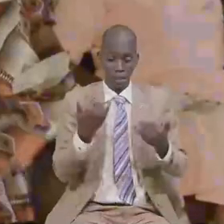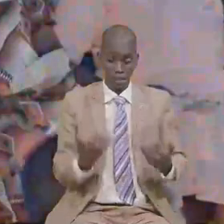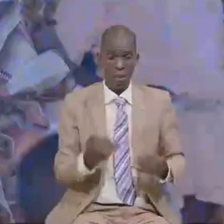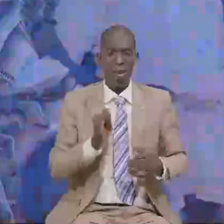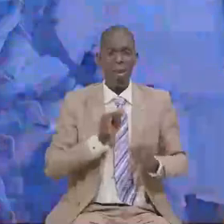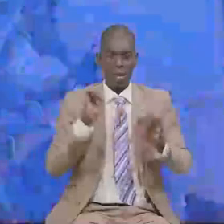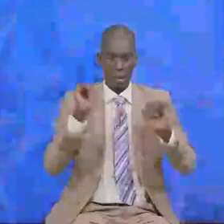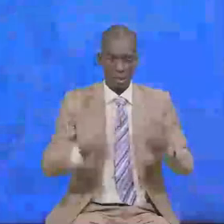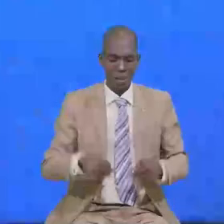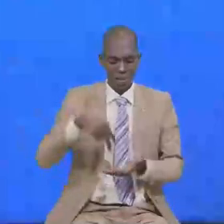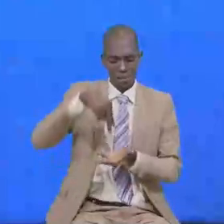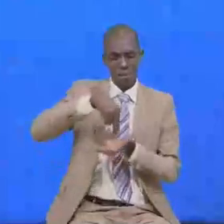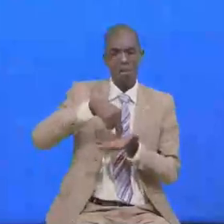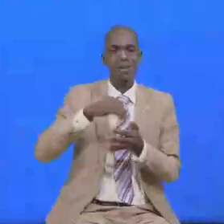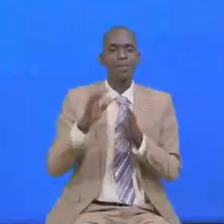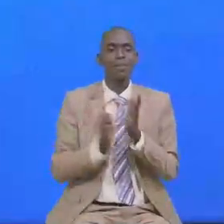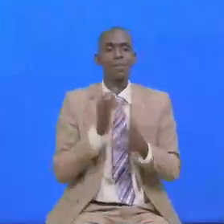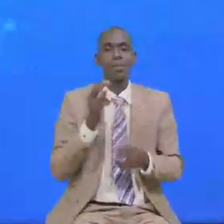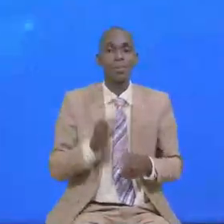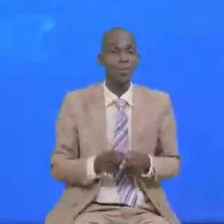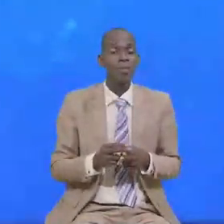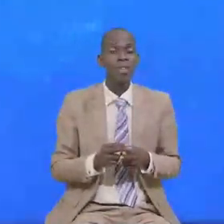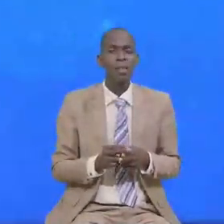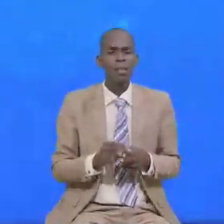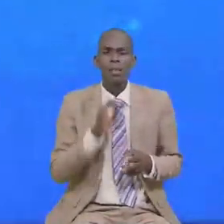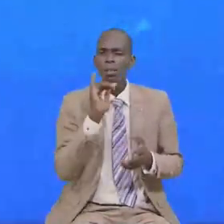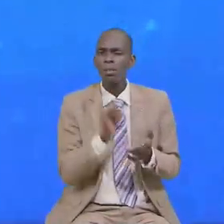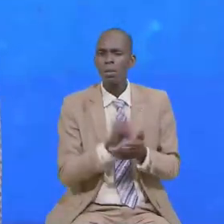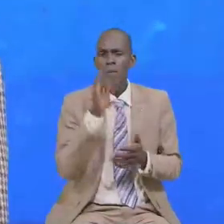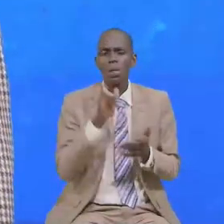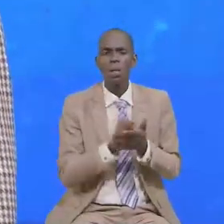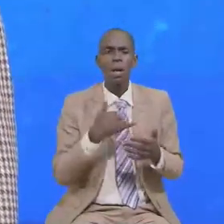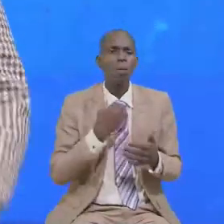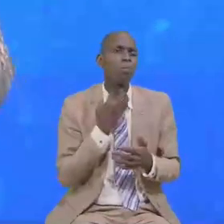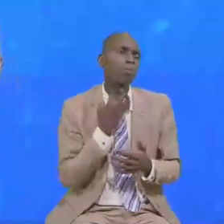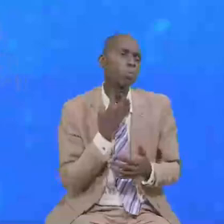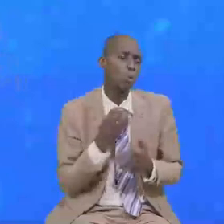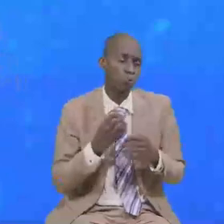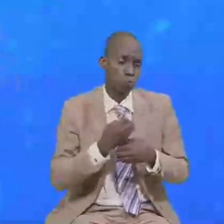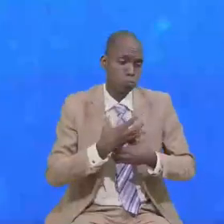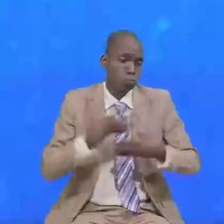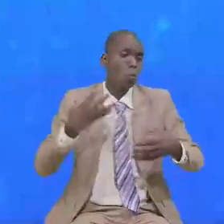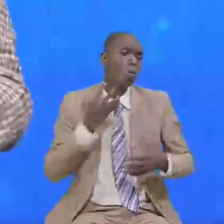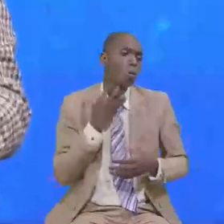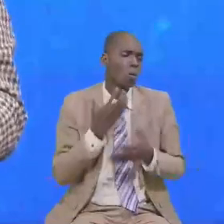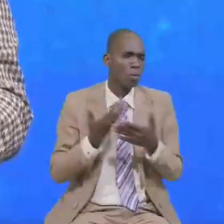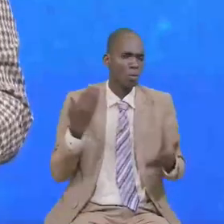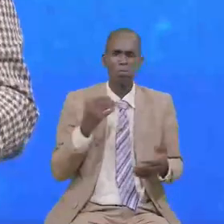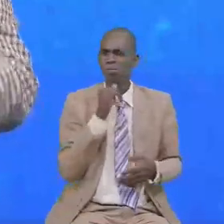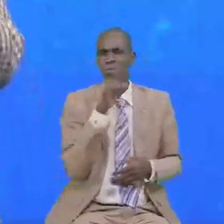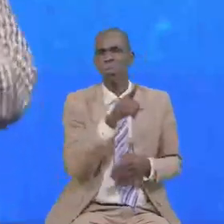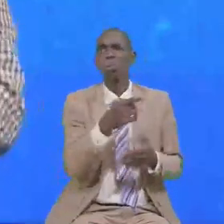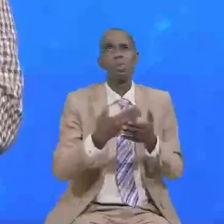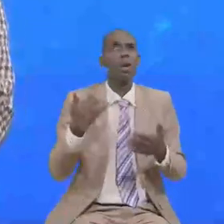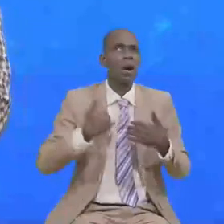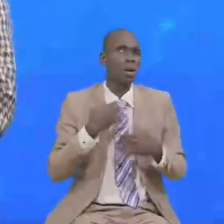Maintenant, je peux me tenir debout. Est-ce la femme là qui avait le goitre? Non, ce n'est pas elle. Tu